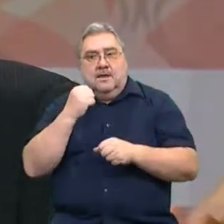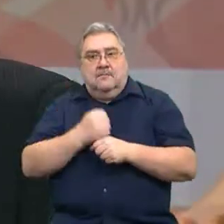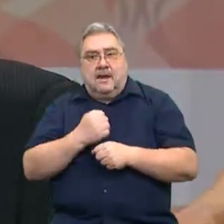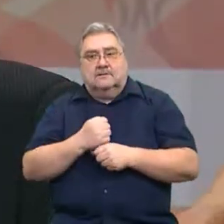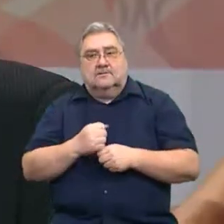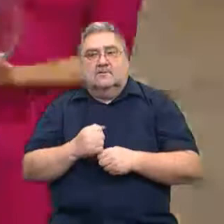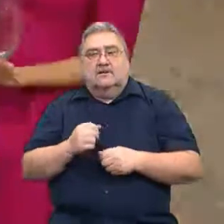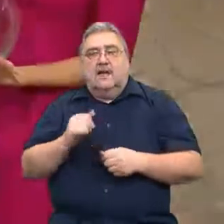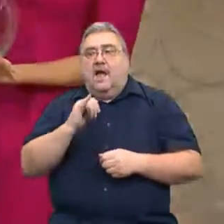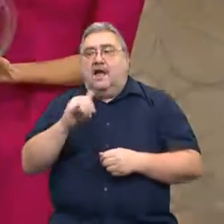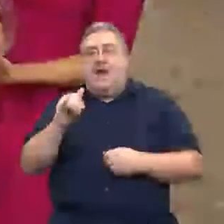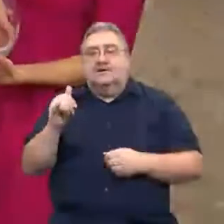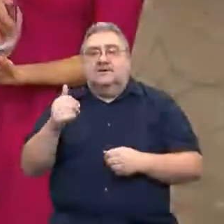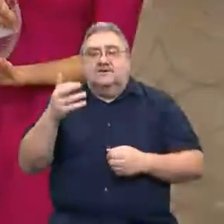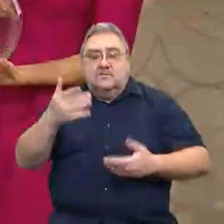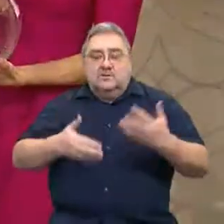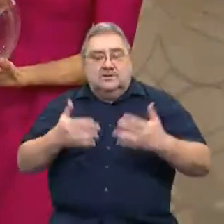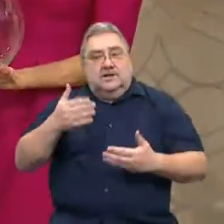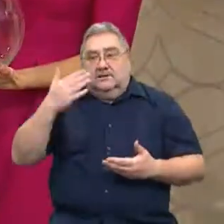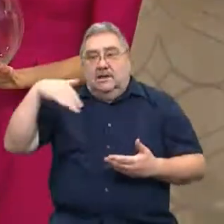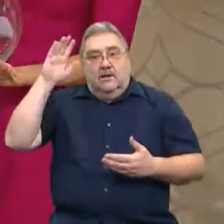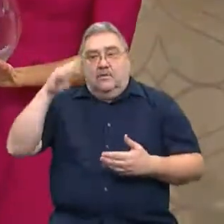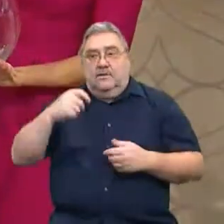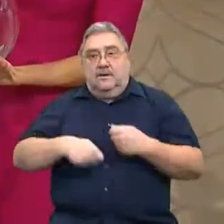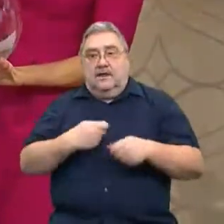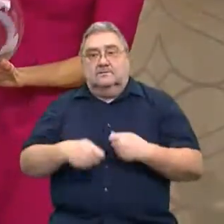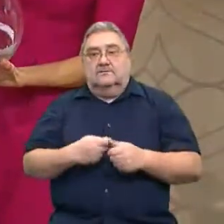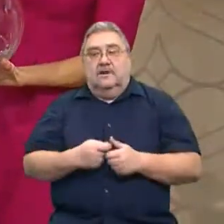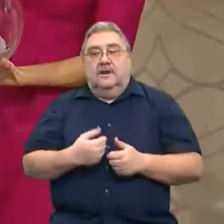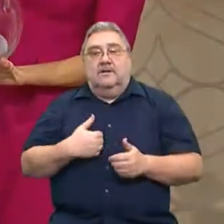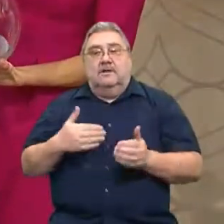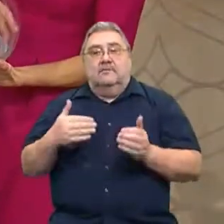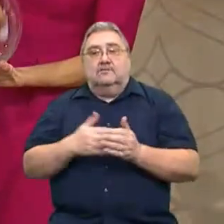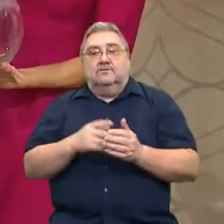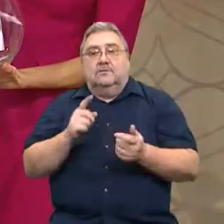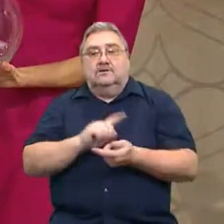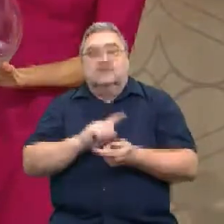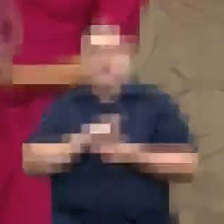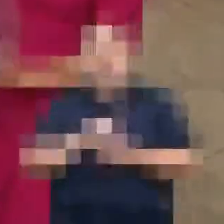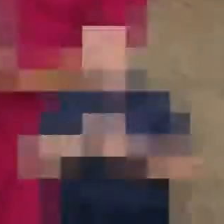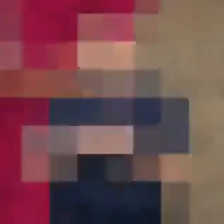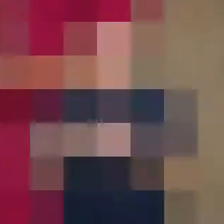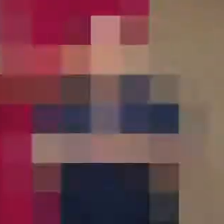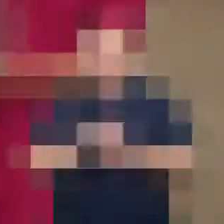každý je v IT zdatný. Takže potřebujeme řešit něco, co je jednoduché.